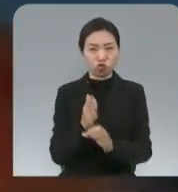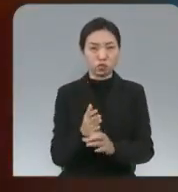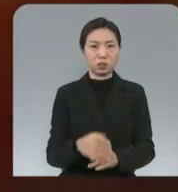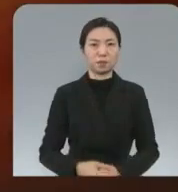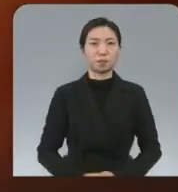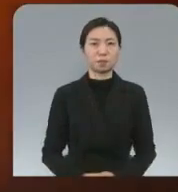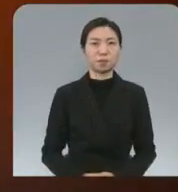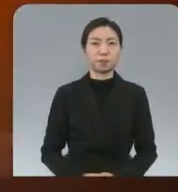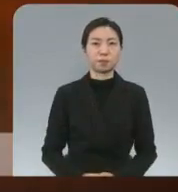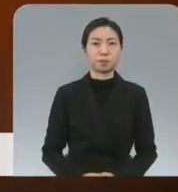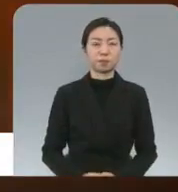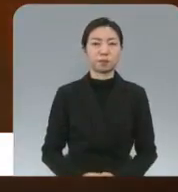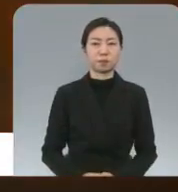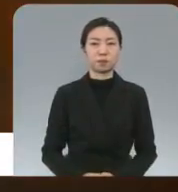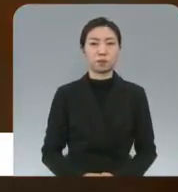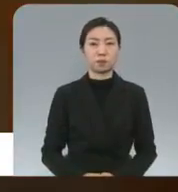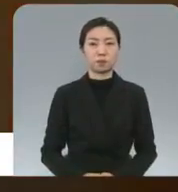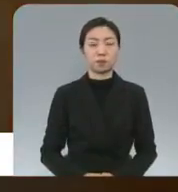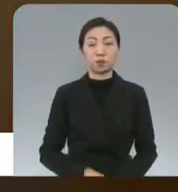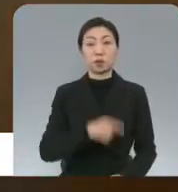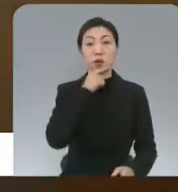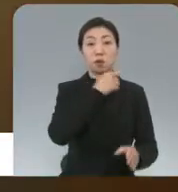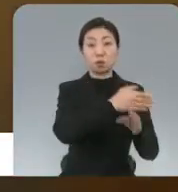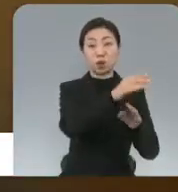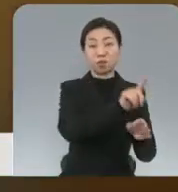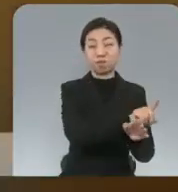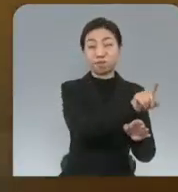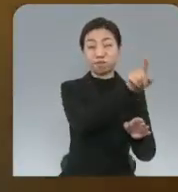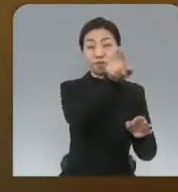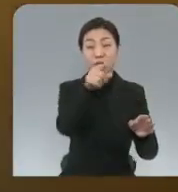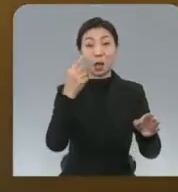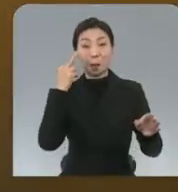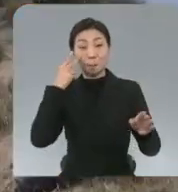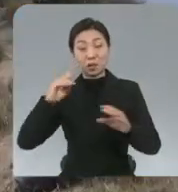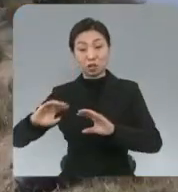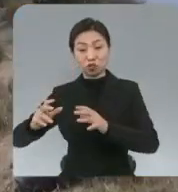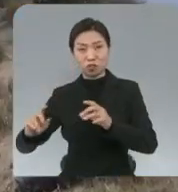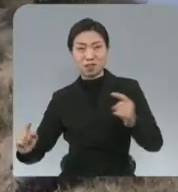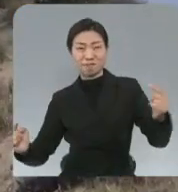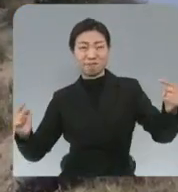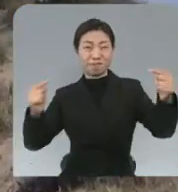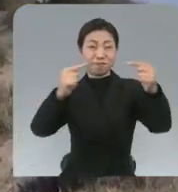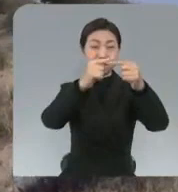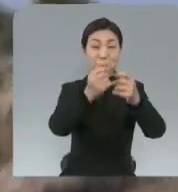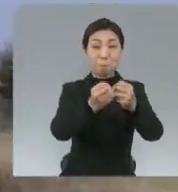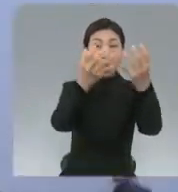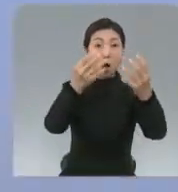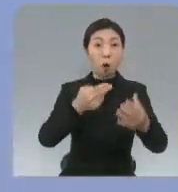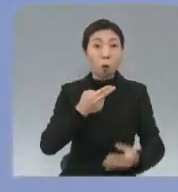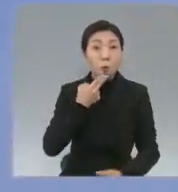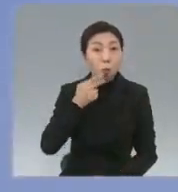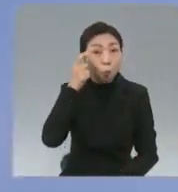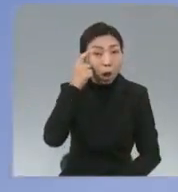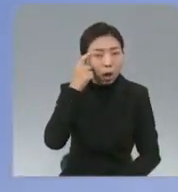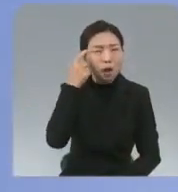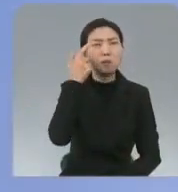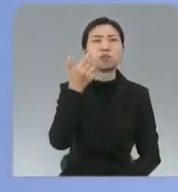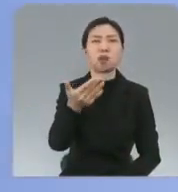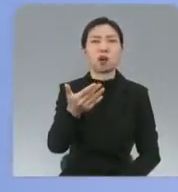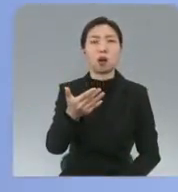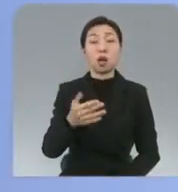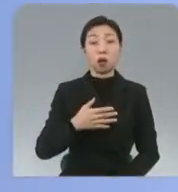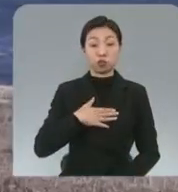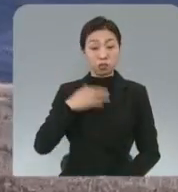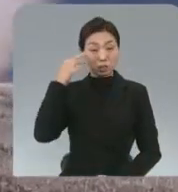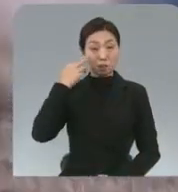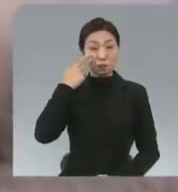Pyongyang arrêté sans plus attendre ses provocations et ses actes menaçants déclarant être informés du tir d'artillerie effectué dans la nuit de mardi à